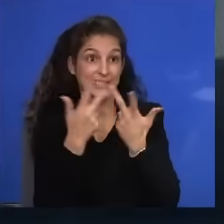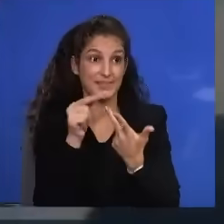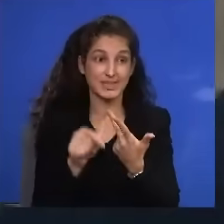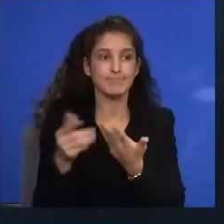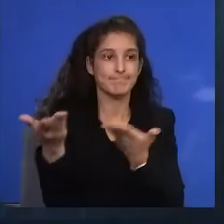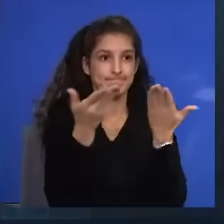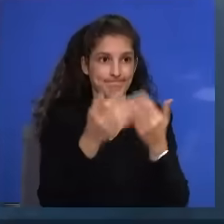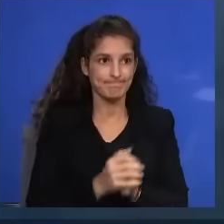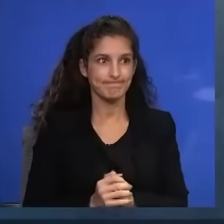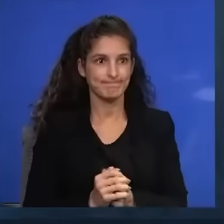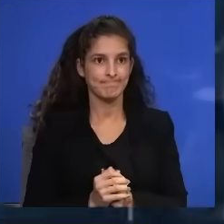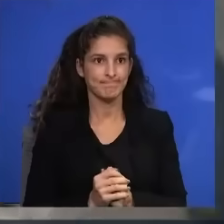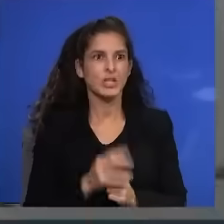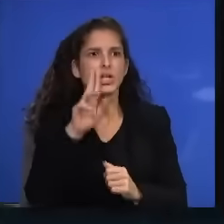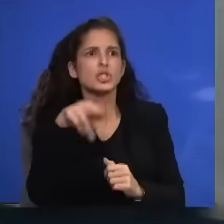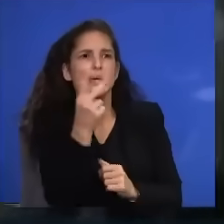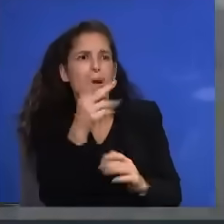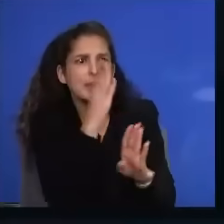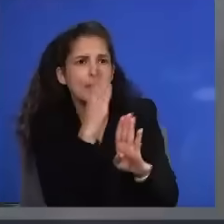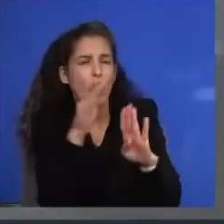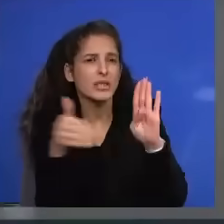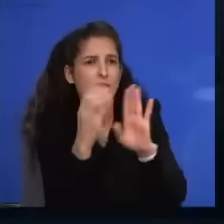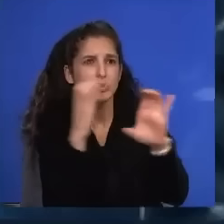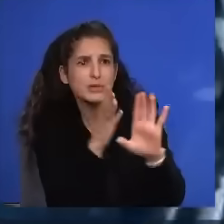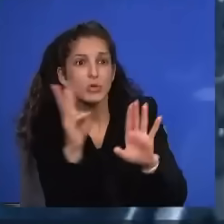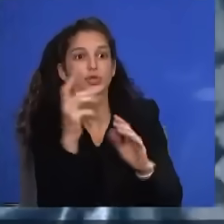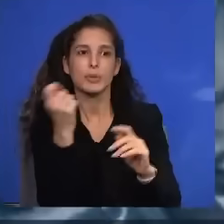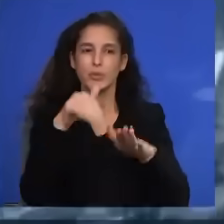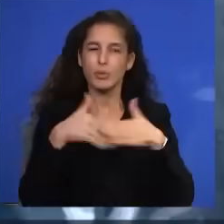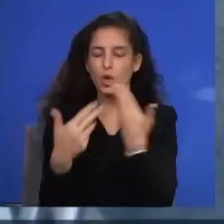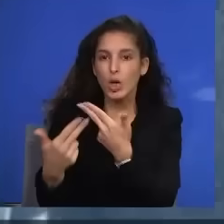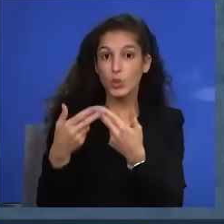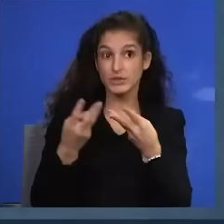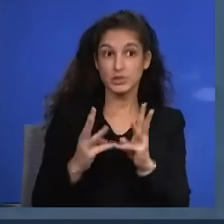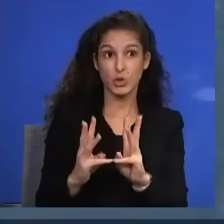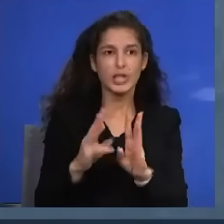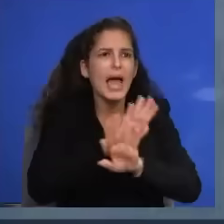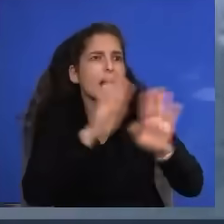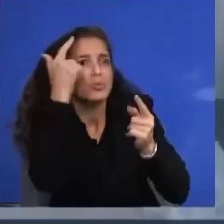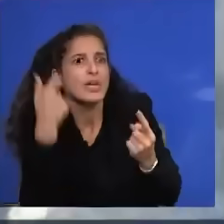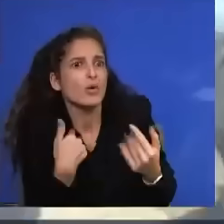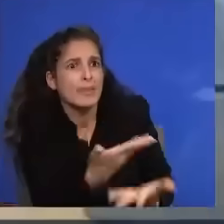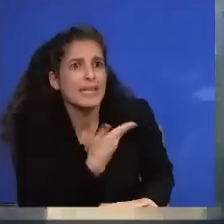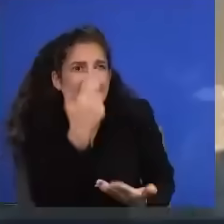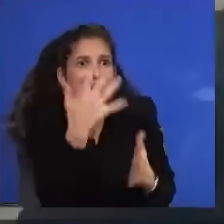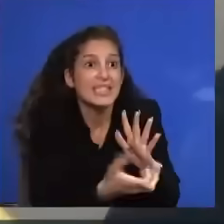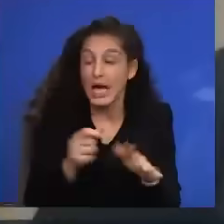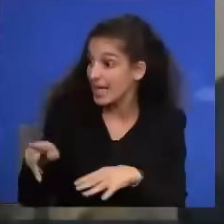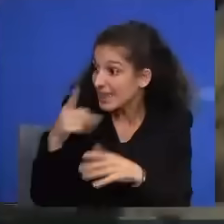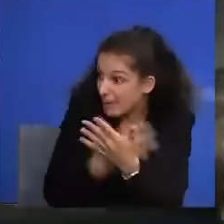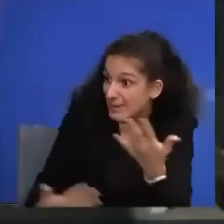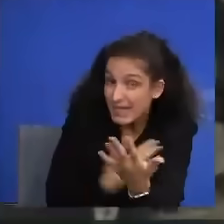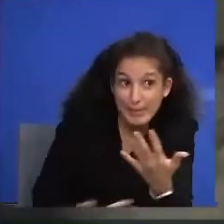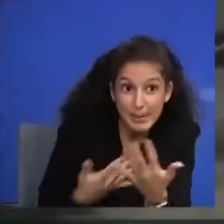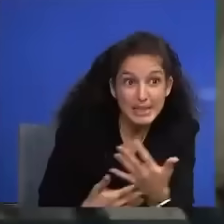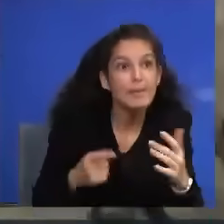יש שם מחבלים מאחורי תחנת אוטובוס מצד שמאל. שבת בבוקר, סמוך לשדרות. אין לי מושג איפה קיבלתי, ניסיתי לחלץ אותו. אחי, אתה מאבד דם, אם אתה לא תגיע לברזילאי אתה